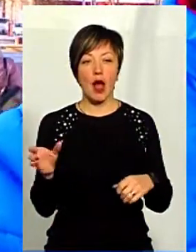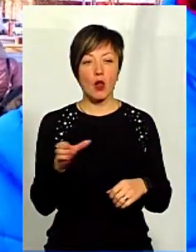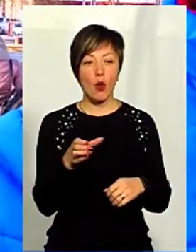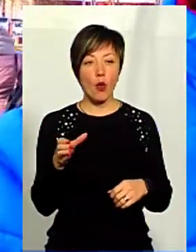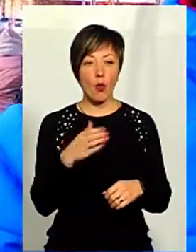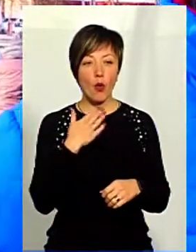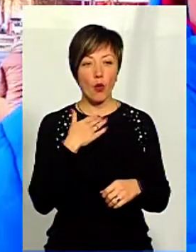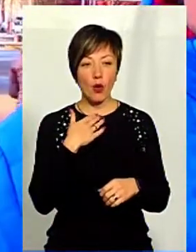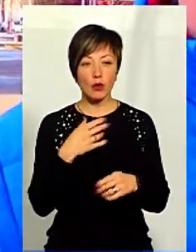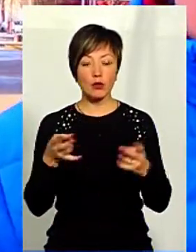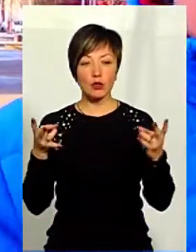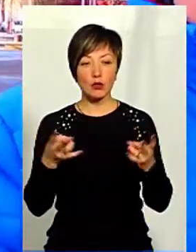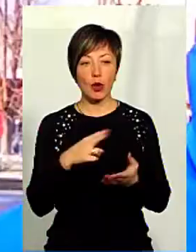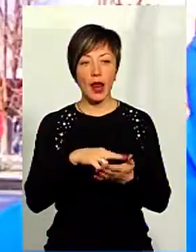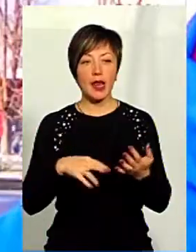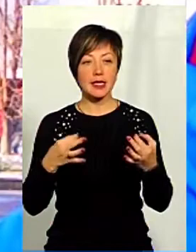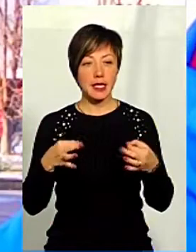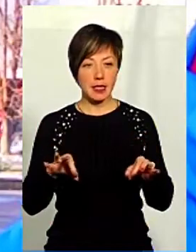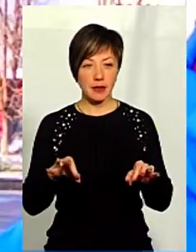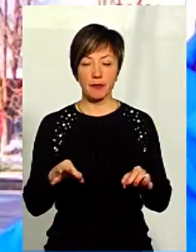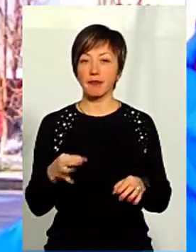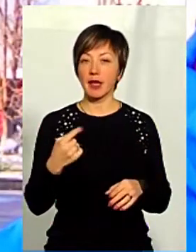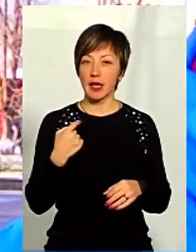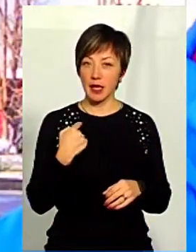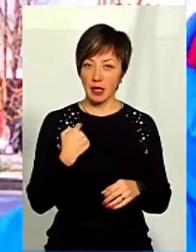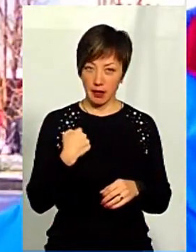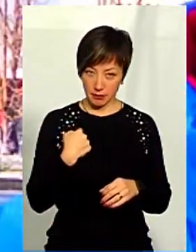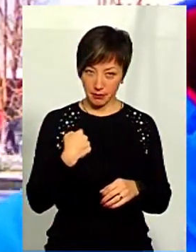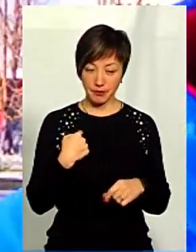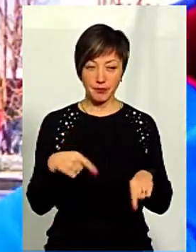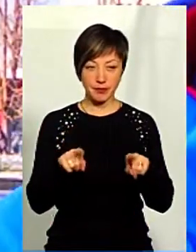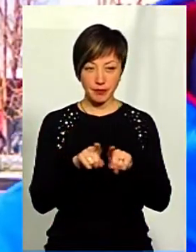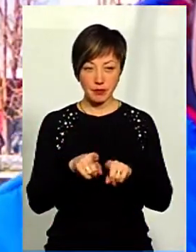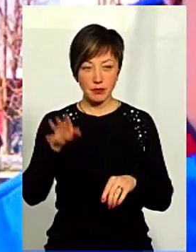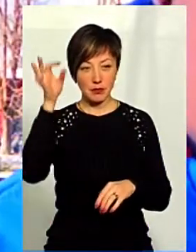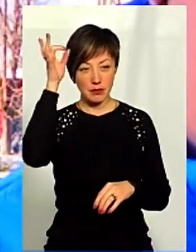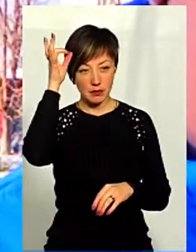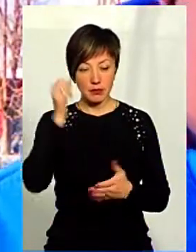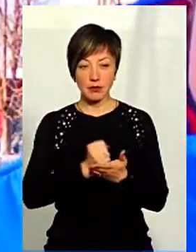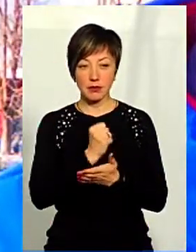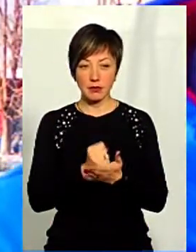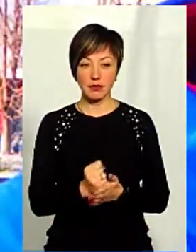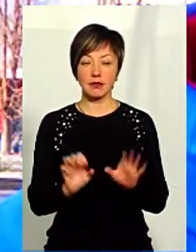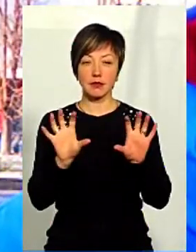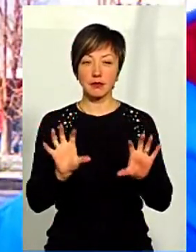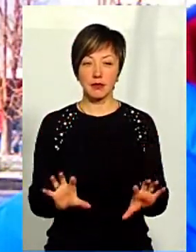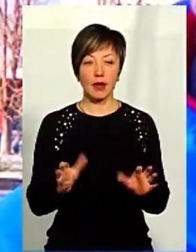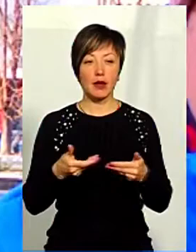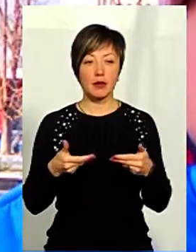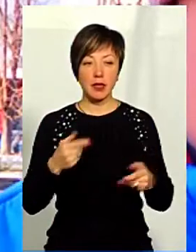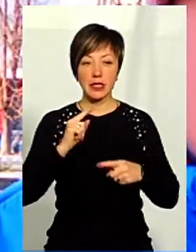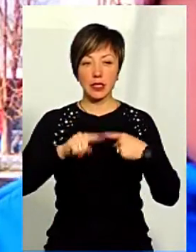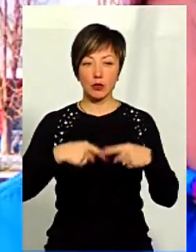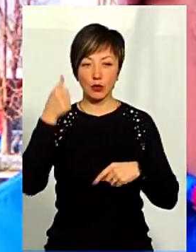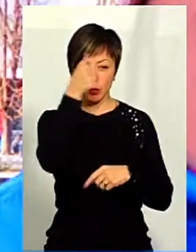який потребує ліцензії. Наскільки я так пам'ятаю, що прийняли закон, що ми з